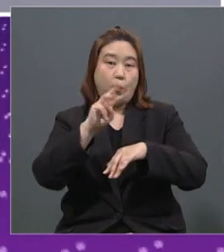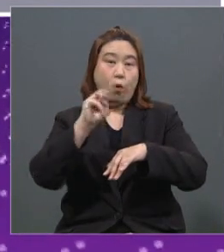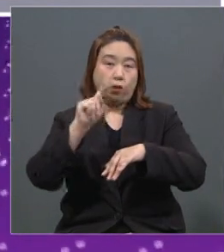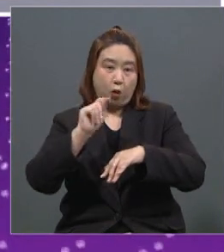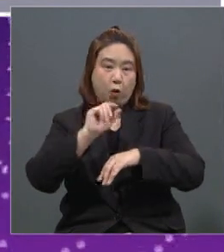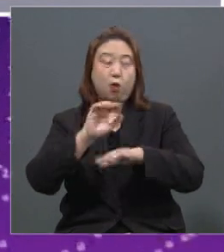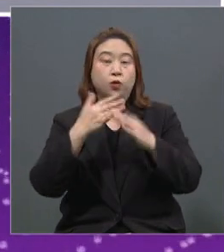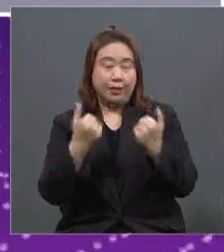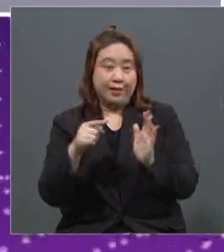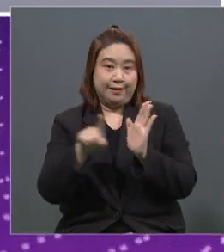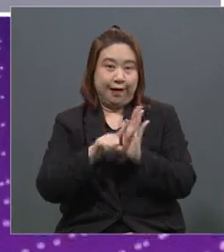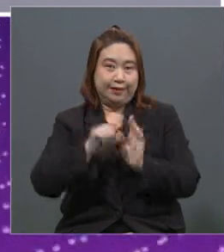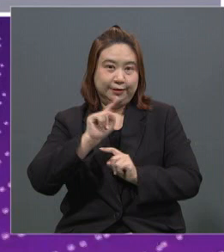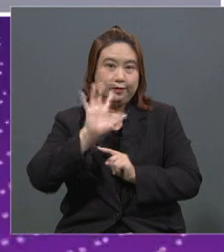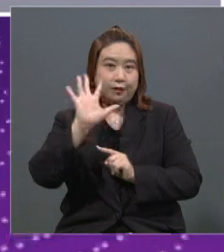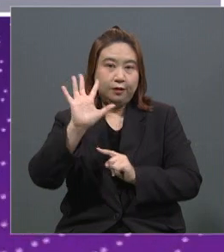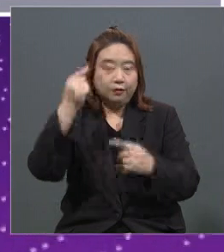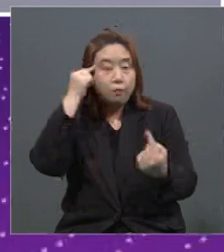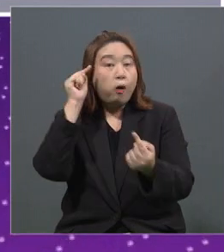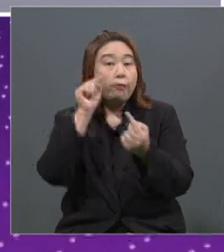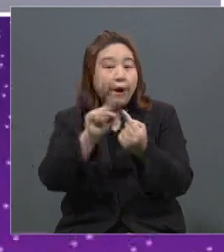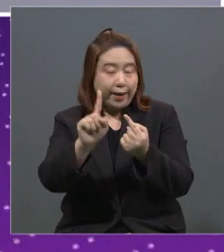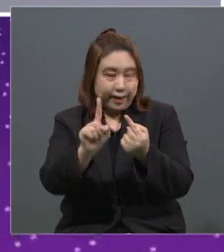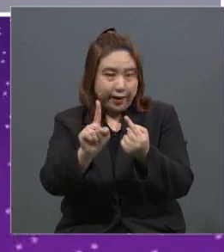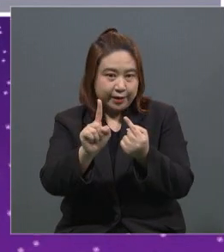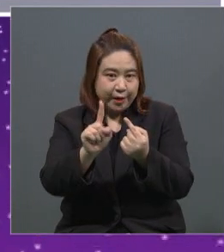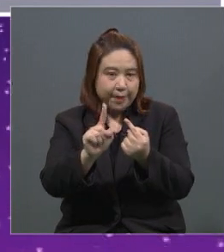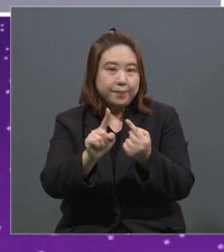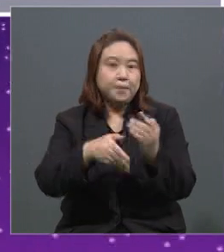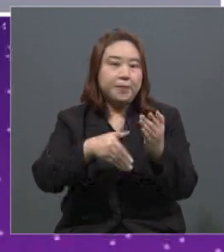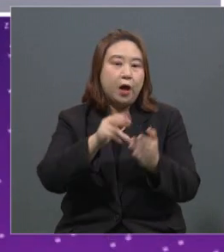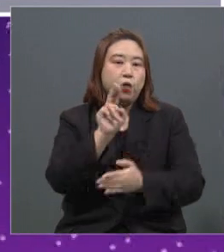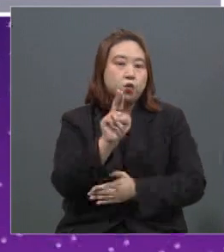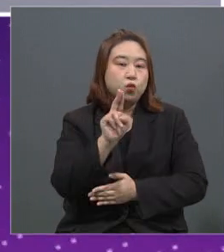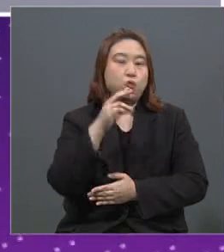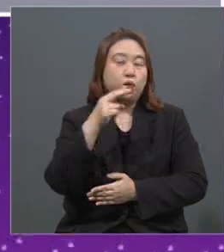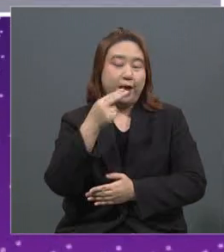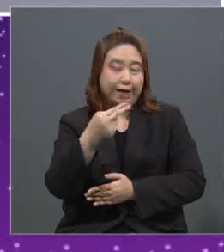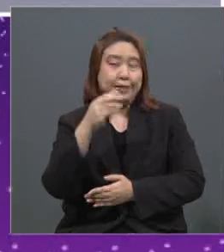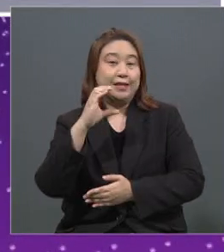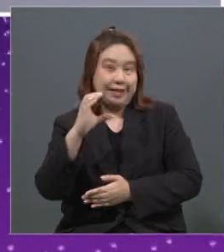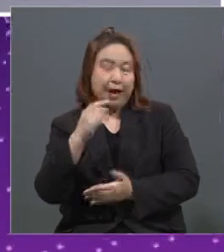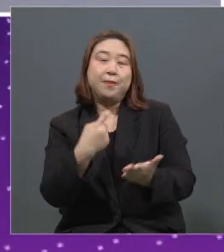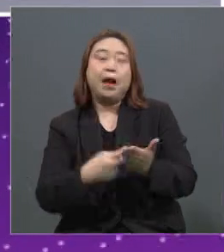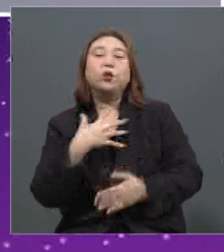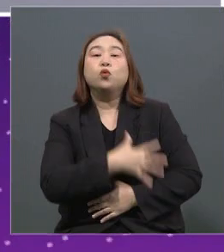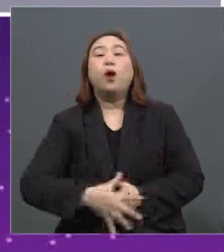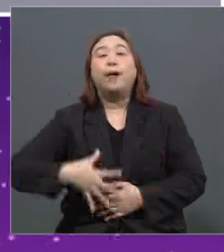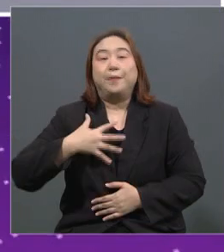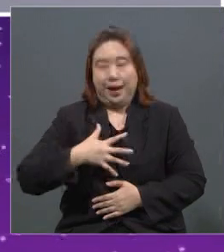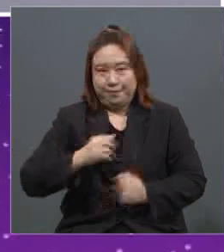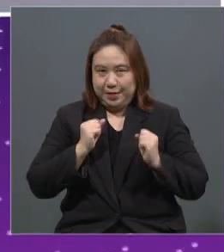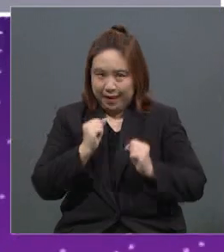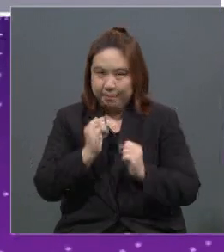ครับพร้อมกับตั้งเป้าในการที่จะบรรลุ uhcหรือว่าหลักประกันสุขภาพถ้วนหน้าและก็สุขภาพทั่วโลกให้ได้ใน